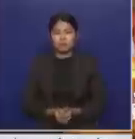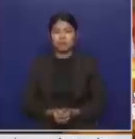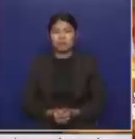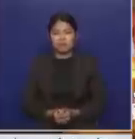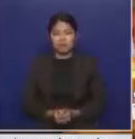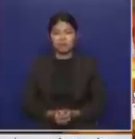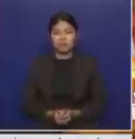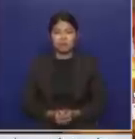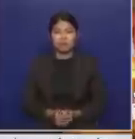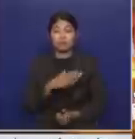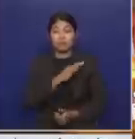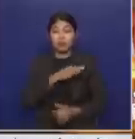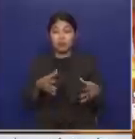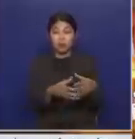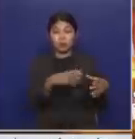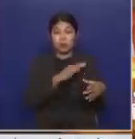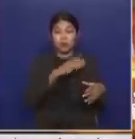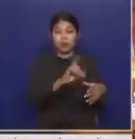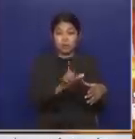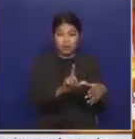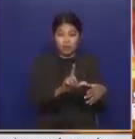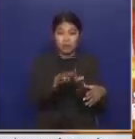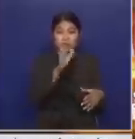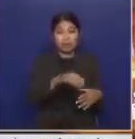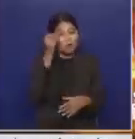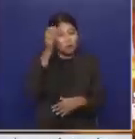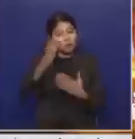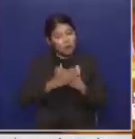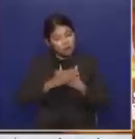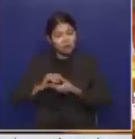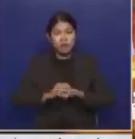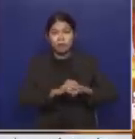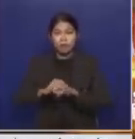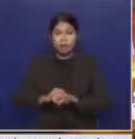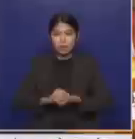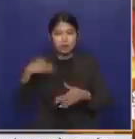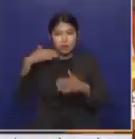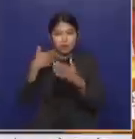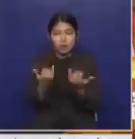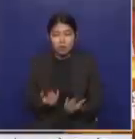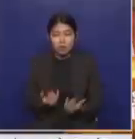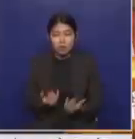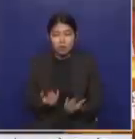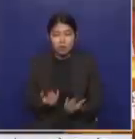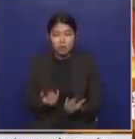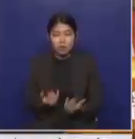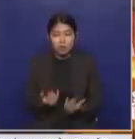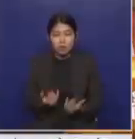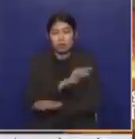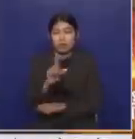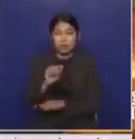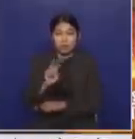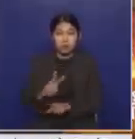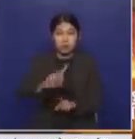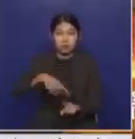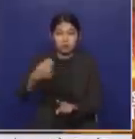จากเสื้อเหลืองท่านประธานที่เคยเป็นสัญลักษณ์ของความรู้รักสามัคคีจนวันนี้น่าตกใจที่สุดครับเมื่อวันที่